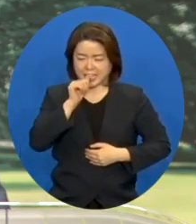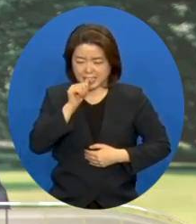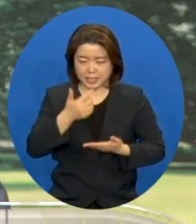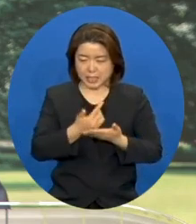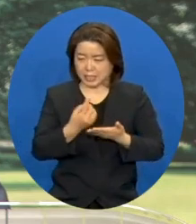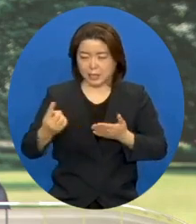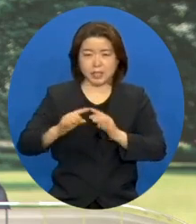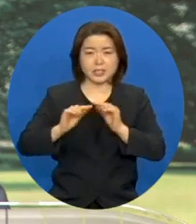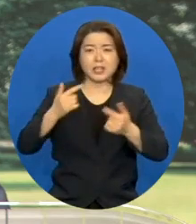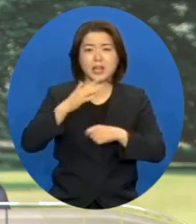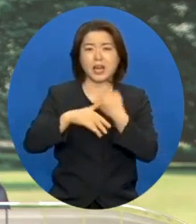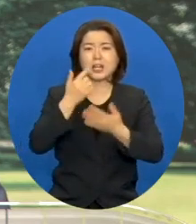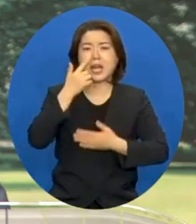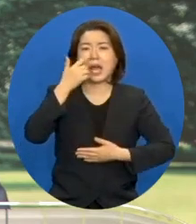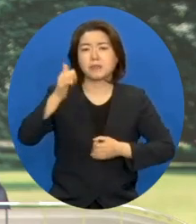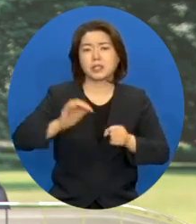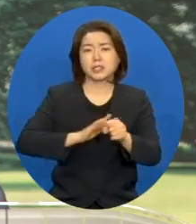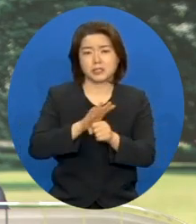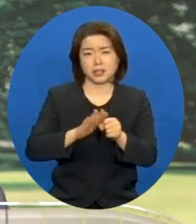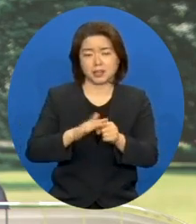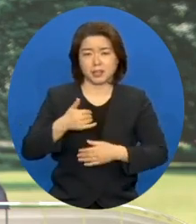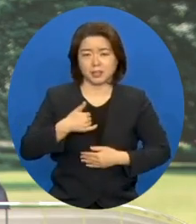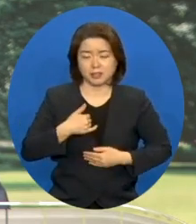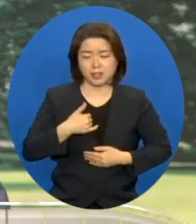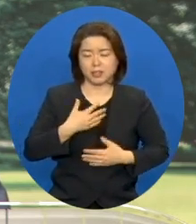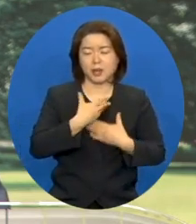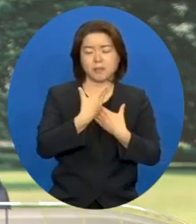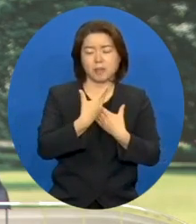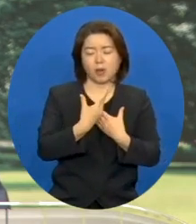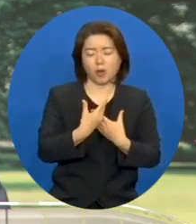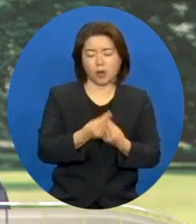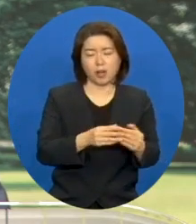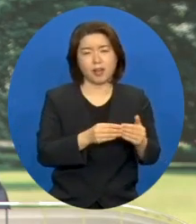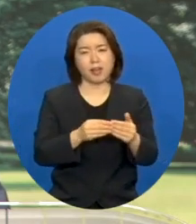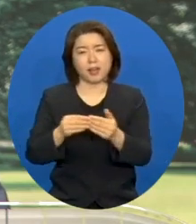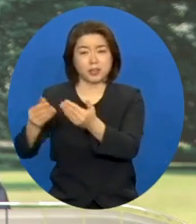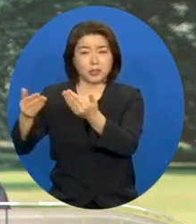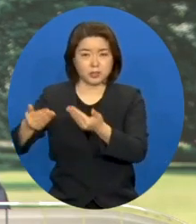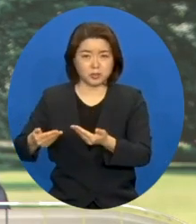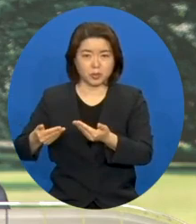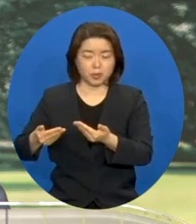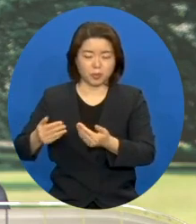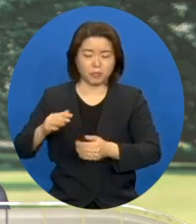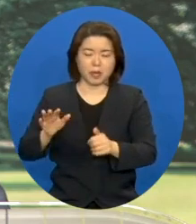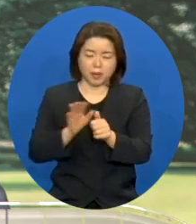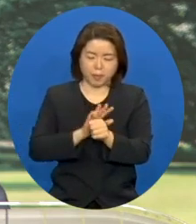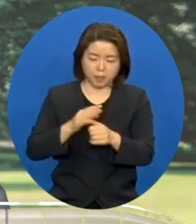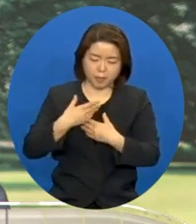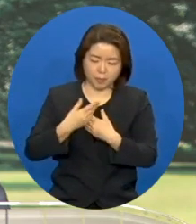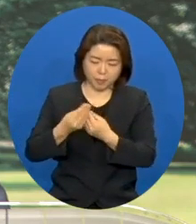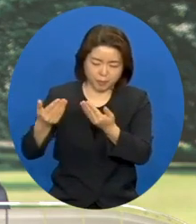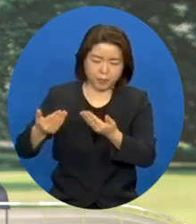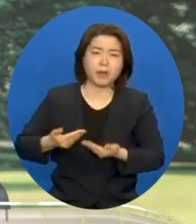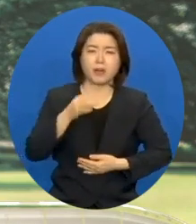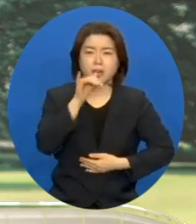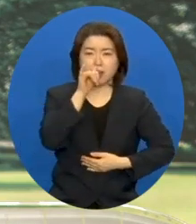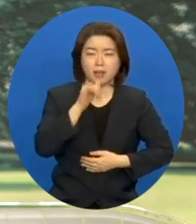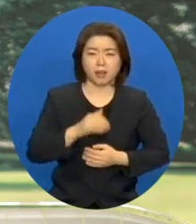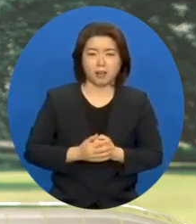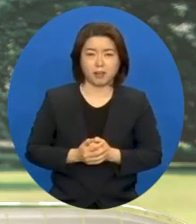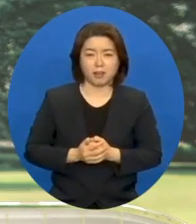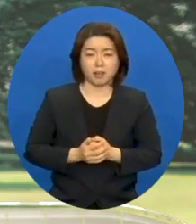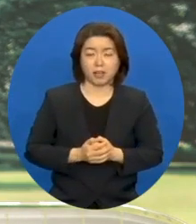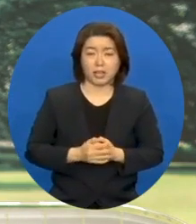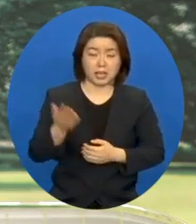아니하시는 하나님 아버지의 사랑이 저를 평안으로 이끄셨고 안심시켜 주셨습니다. 그때